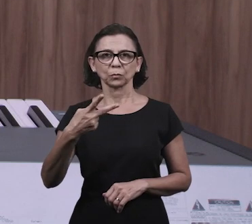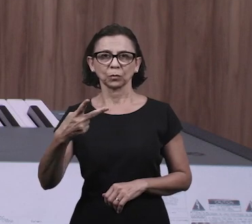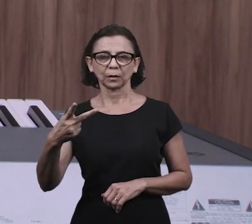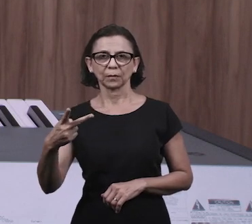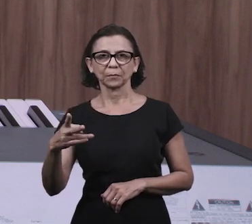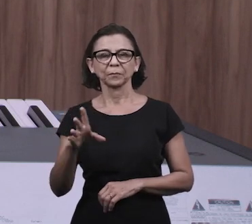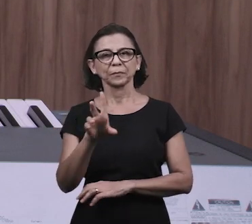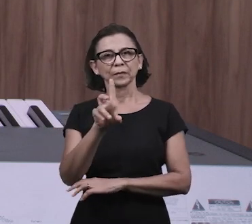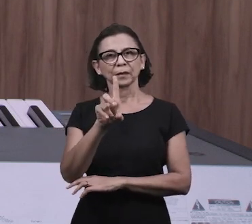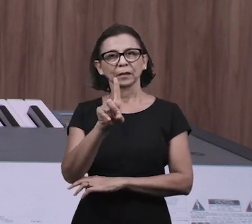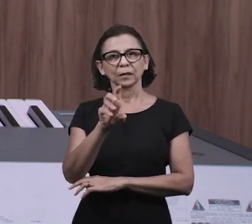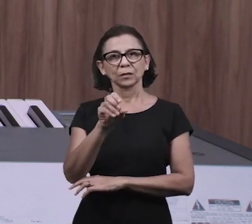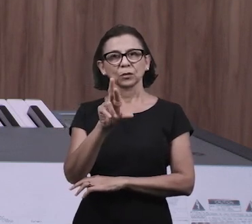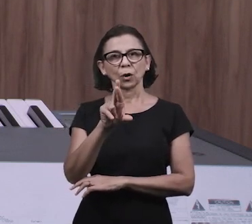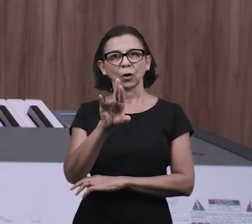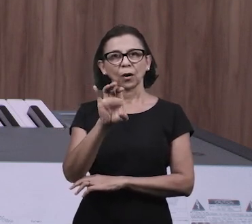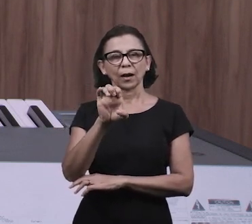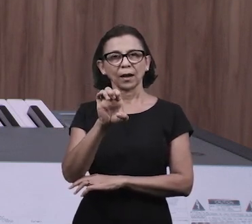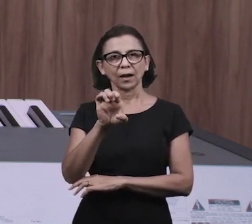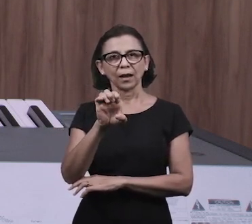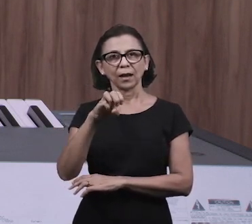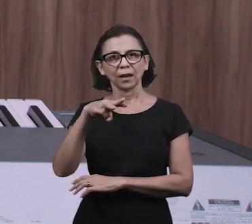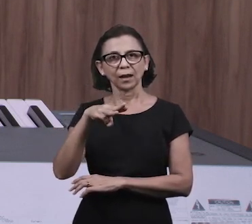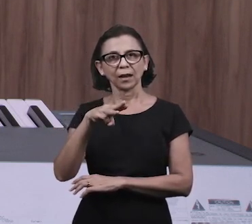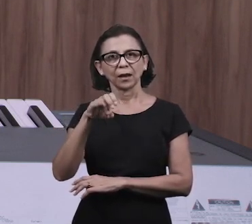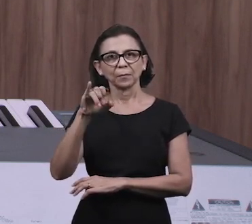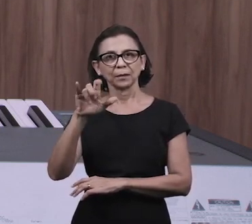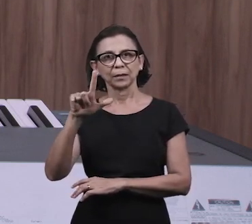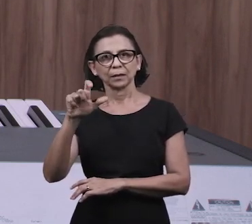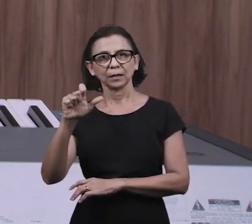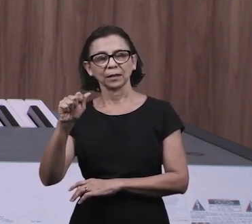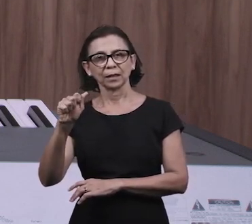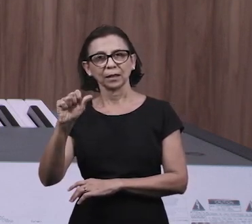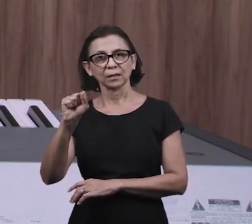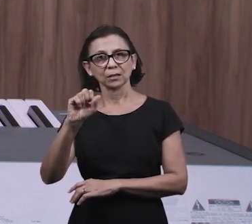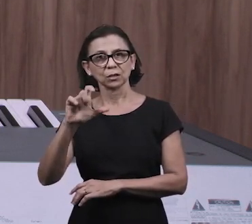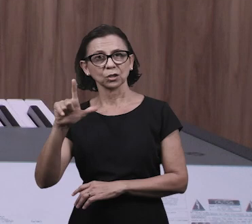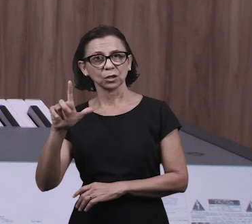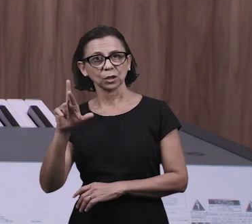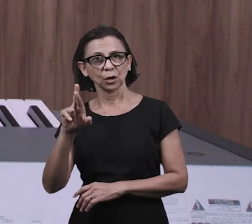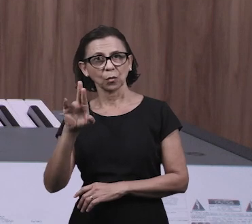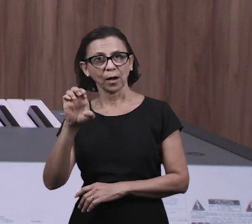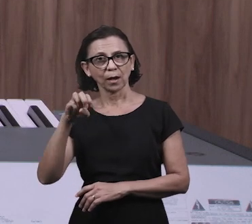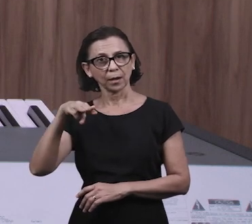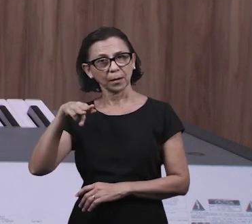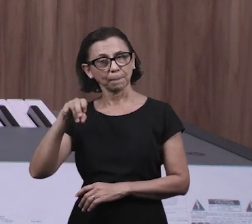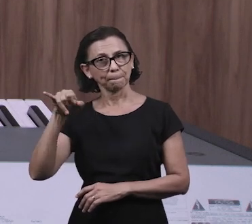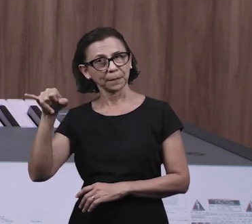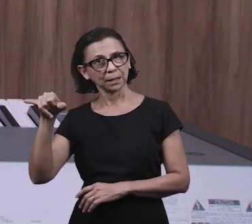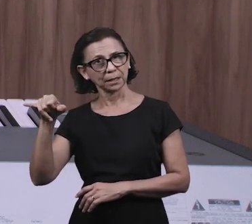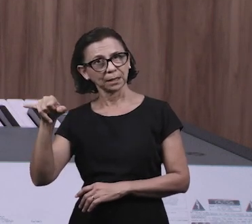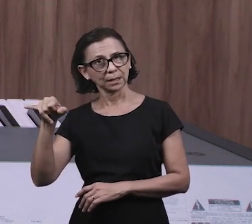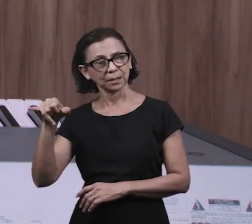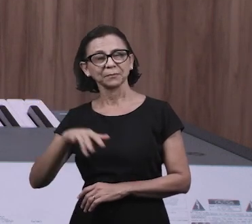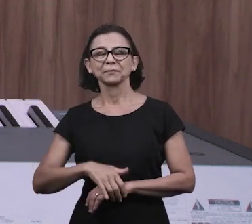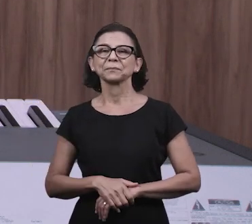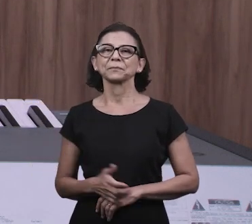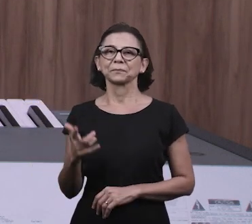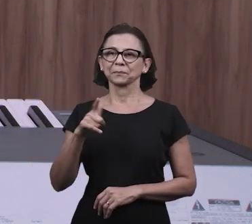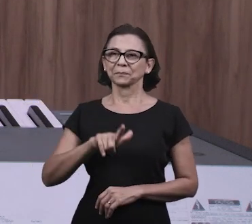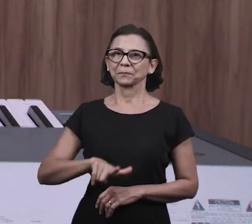1, 2. Dó, ré, mi, lá, sol, ré, mi. Nous allons le